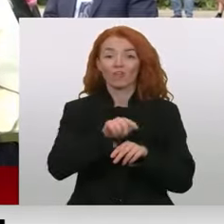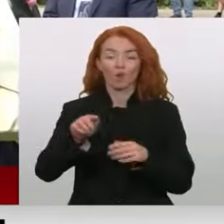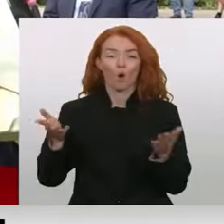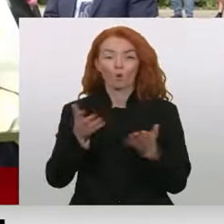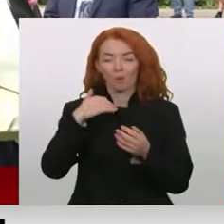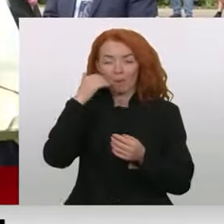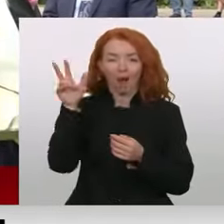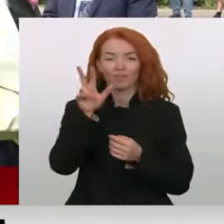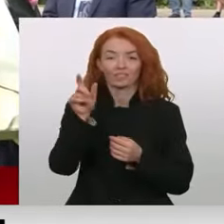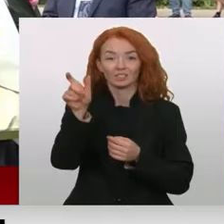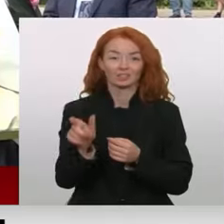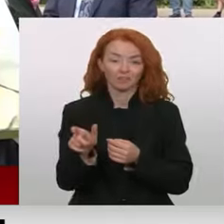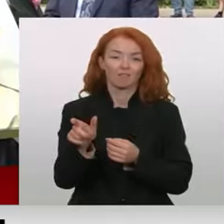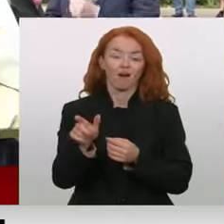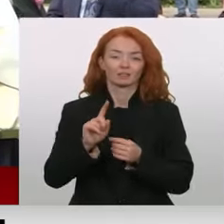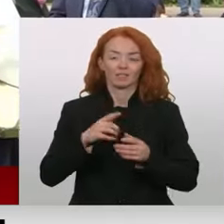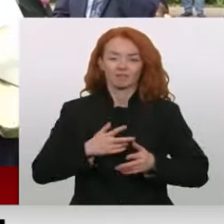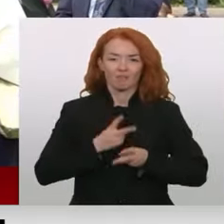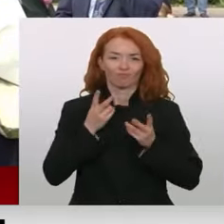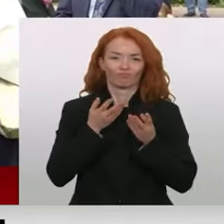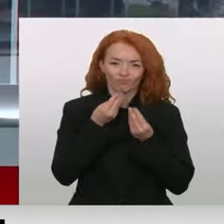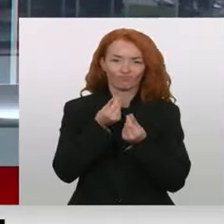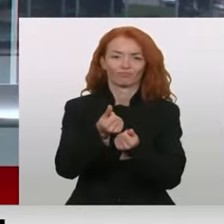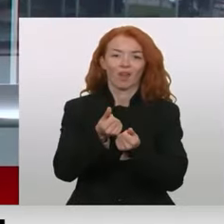ir cilvēks iedvesmojis. Galvenais, lai tas iedvesmo mūs arī pašas.